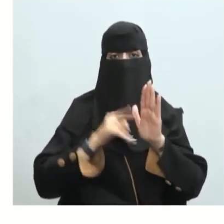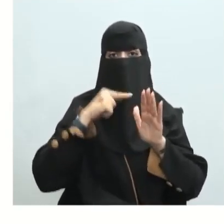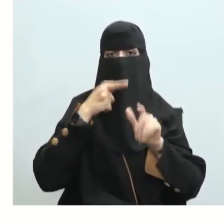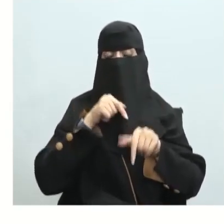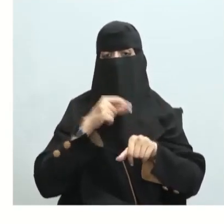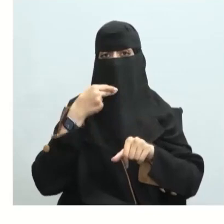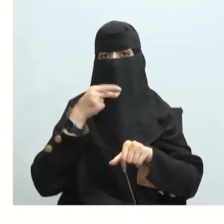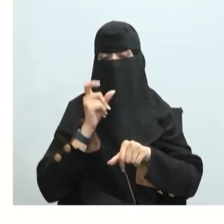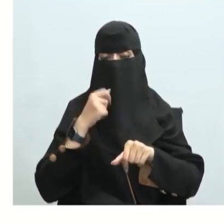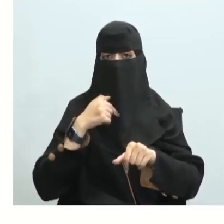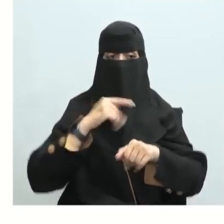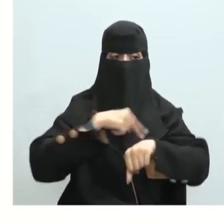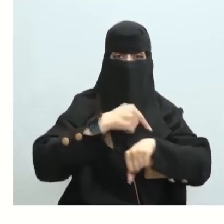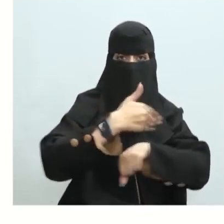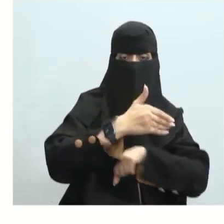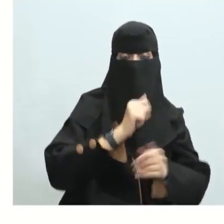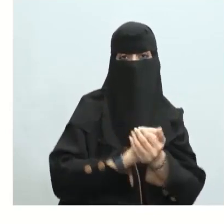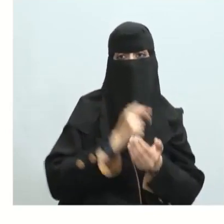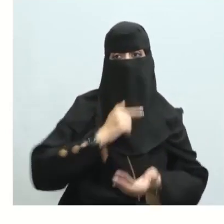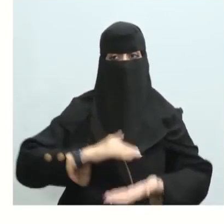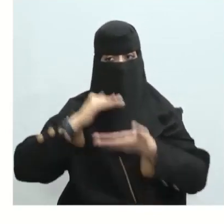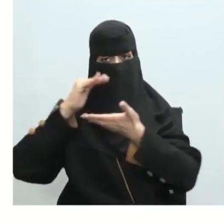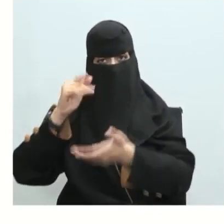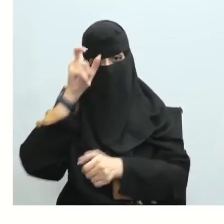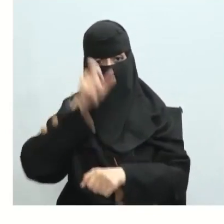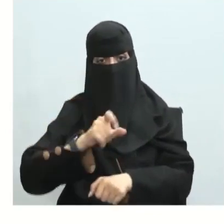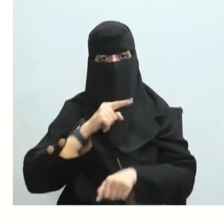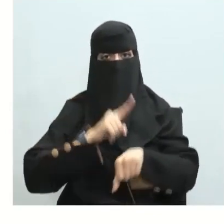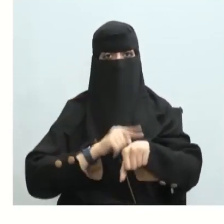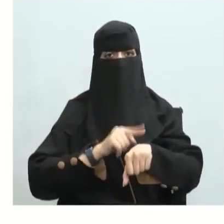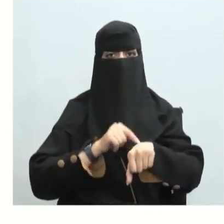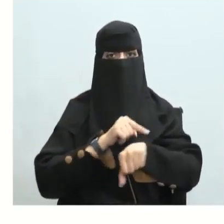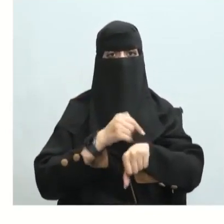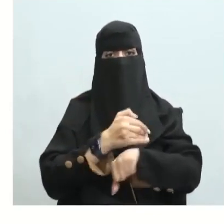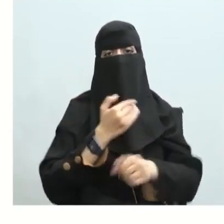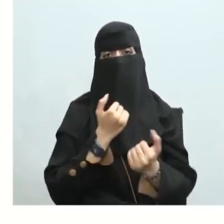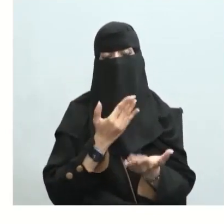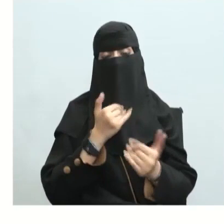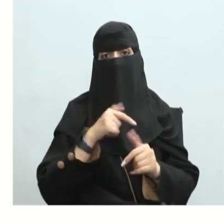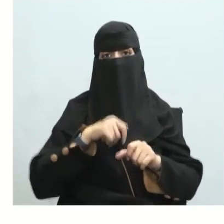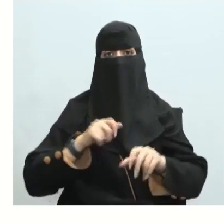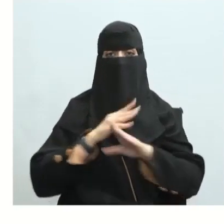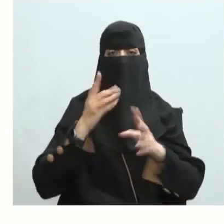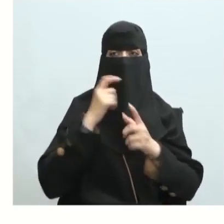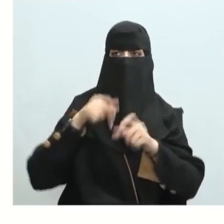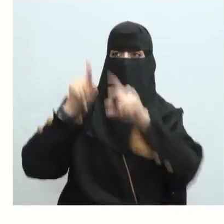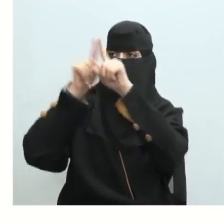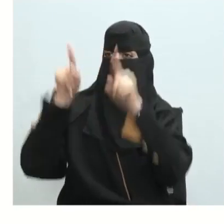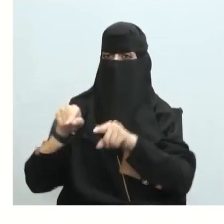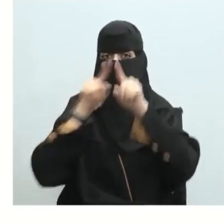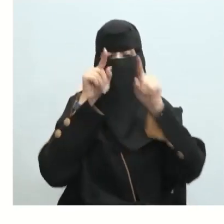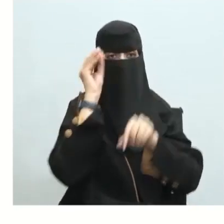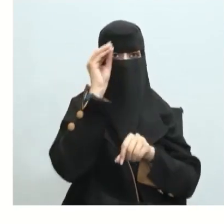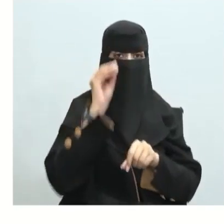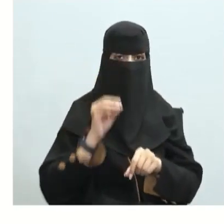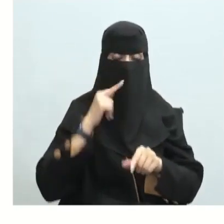التاخر تكريم الطلاب الاقل تاخر ايضا لحافز وتكثيف اللوحات الارشاديه وهذا من ضمن الحلول والتوصيات بامكانك ان